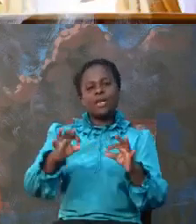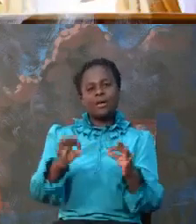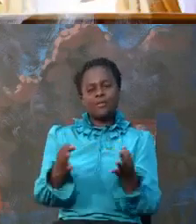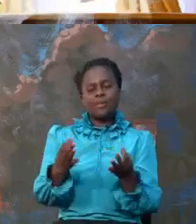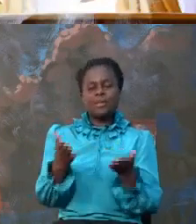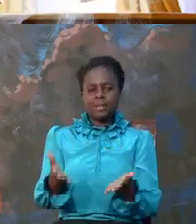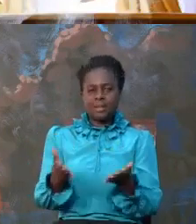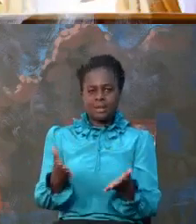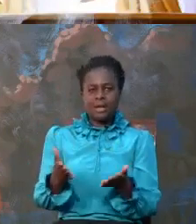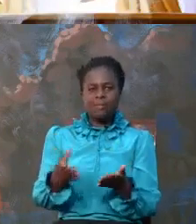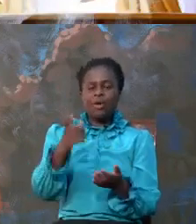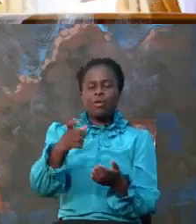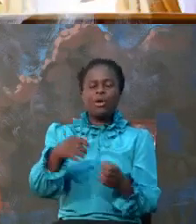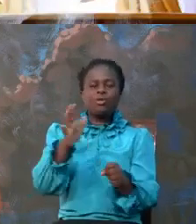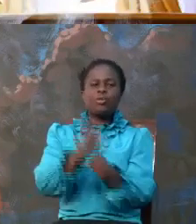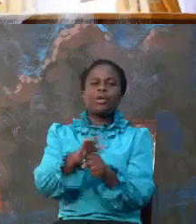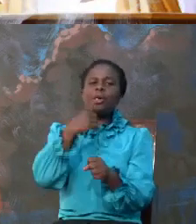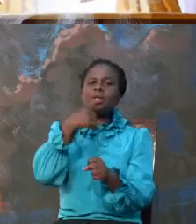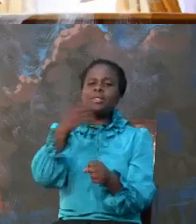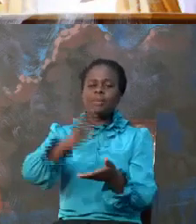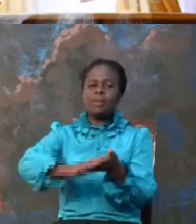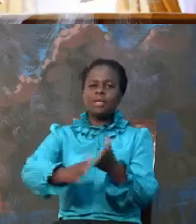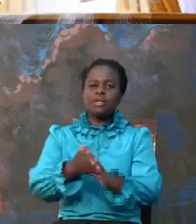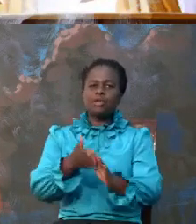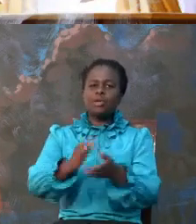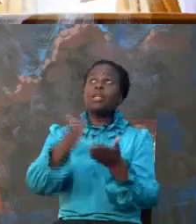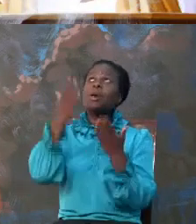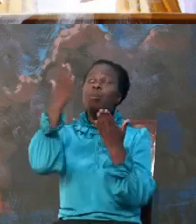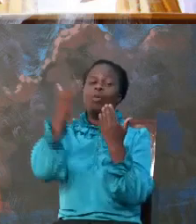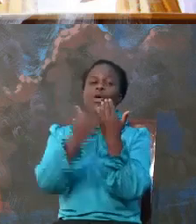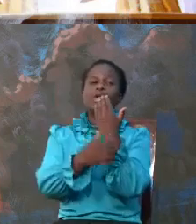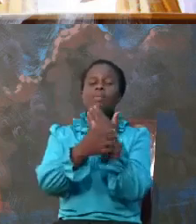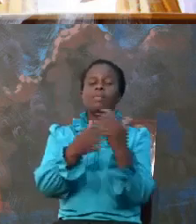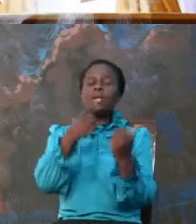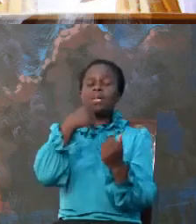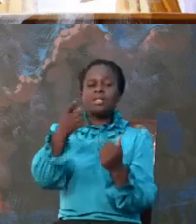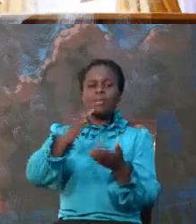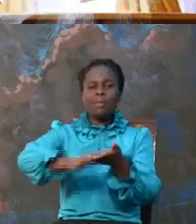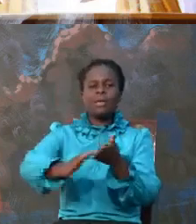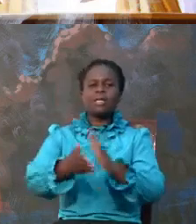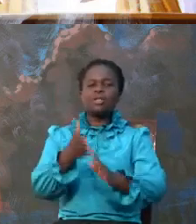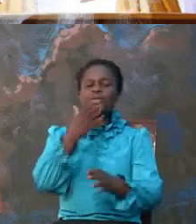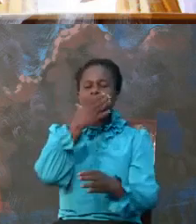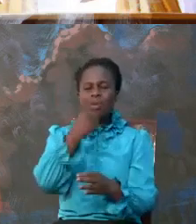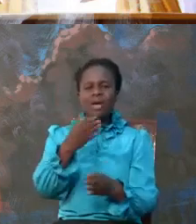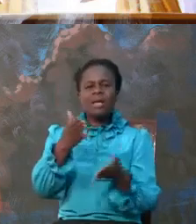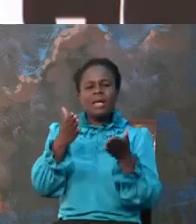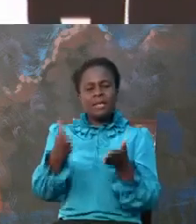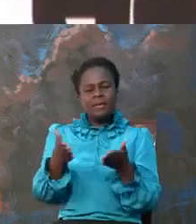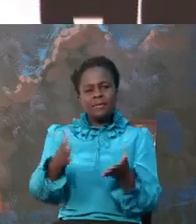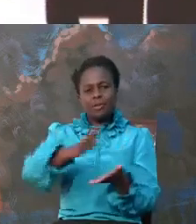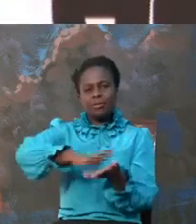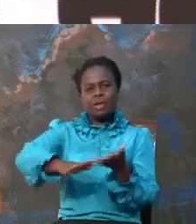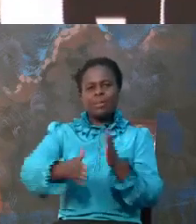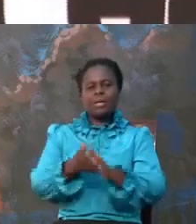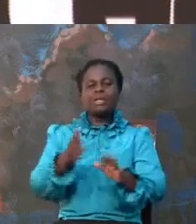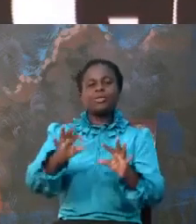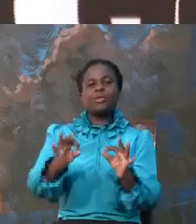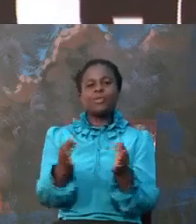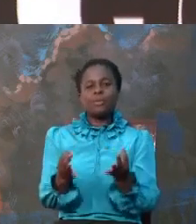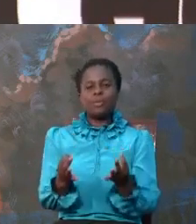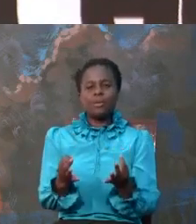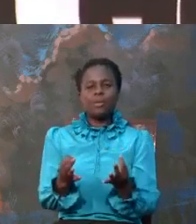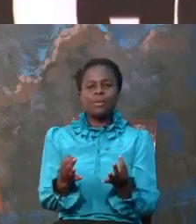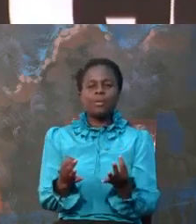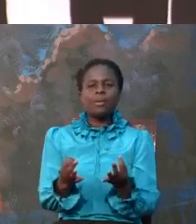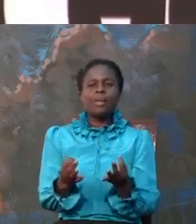wengi wanasema patanishweni na Mungu, na Biblia inasema patanishweni na Bwana. Hivi tunapatanishwaje?